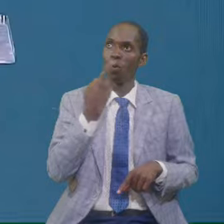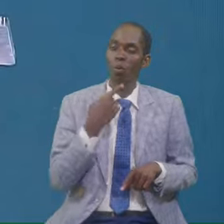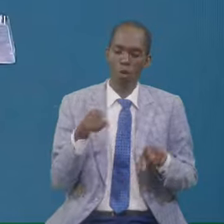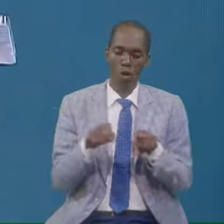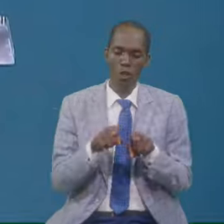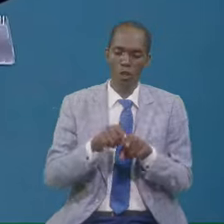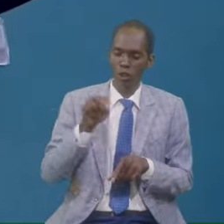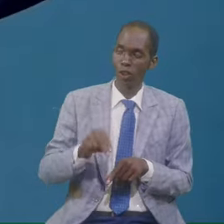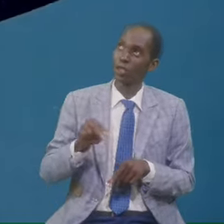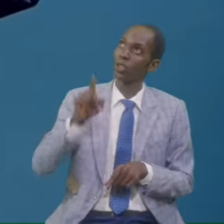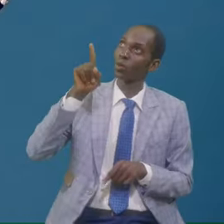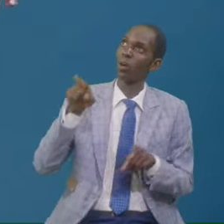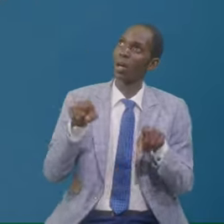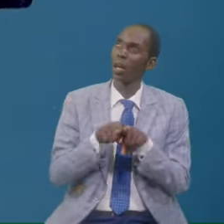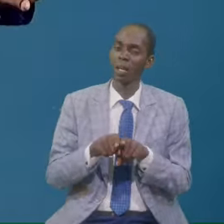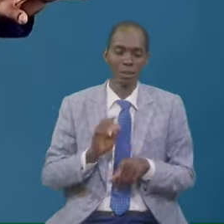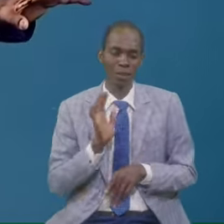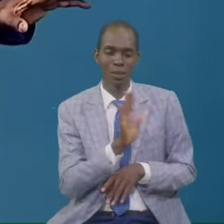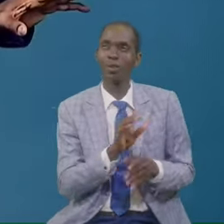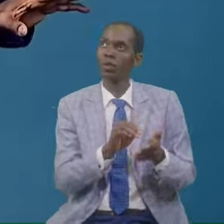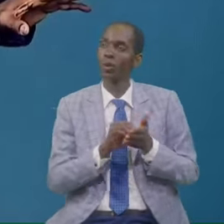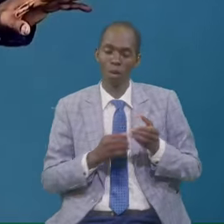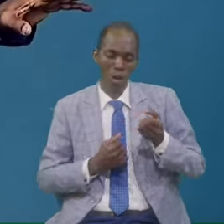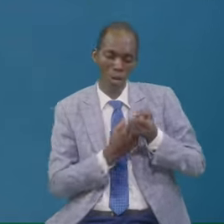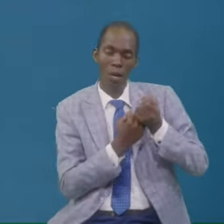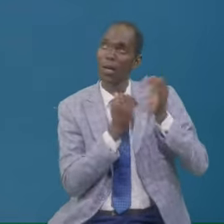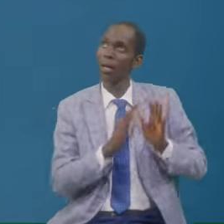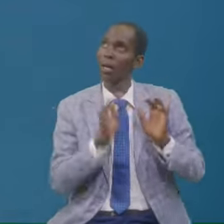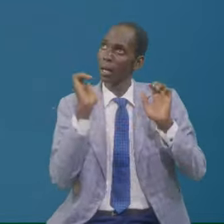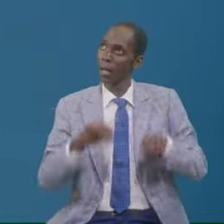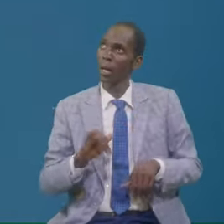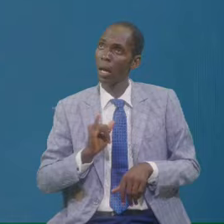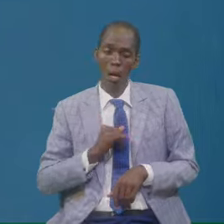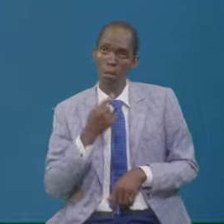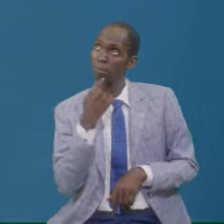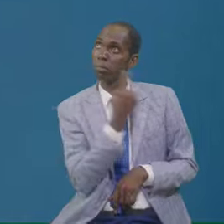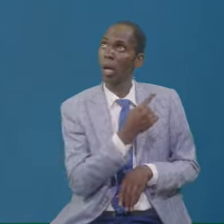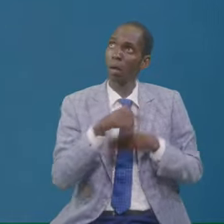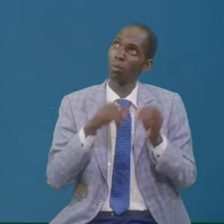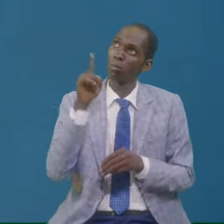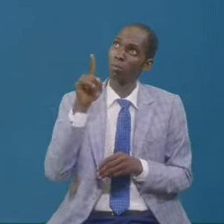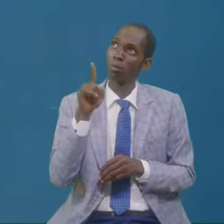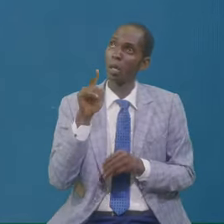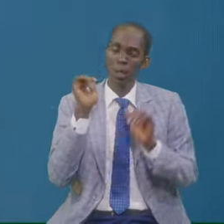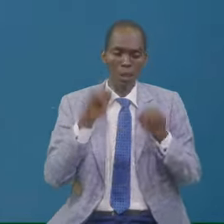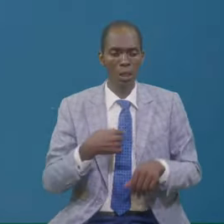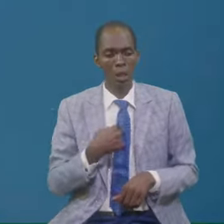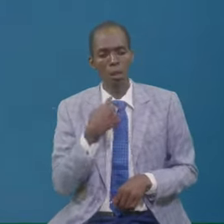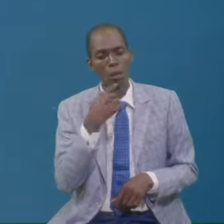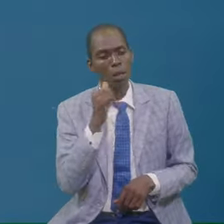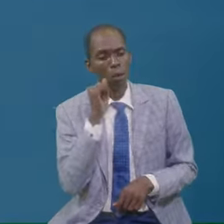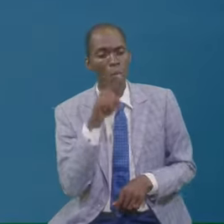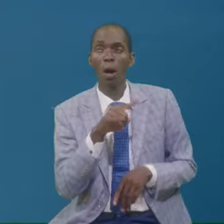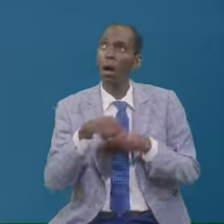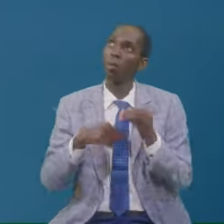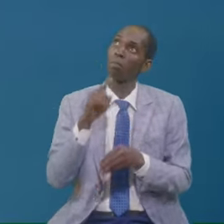ముందు న్యాయవాదిగా కలుసుకుంటారు. Can I tell him? నేను చెప్పొచ్చా? వినండి. Can I tell her? ఎలా ఉన్నానో నేను చెప్పొచ్చా? Yes, go ye to